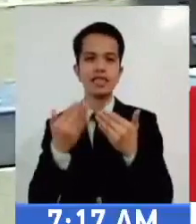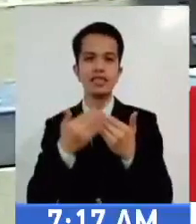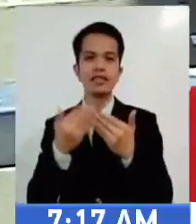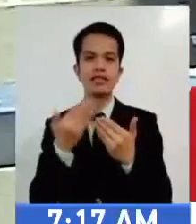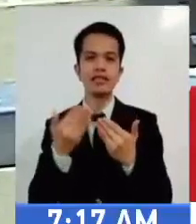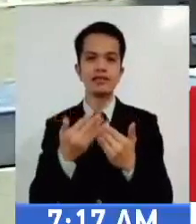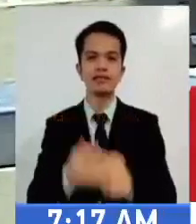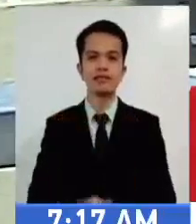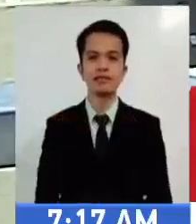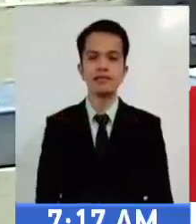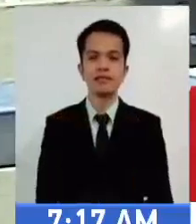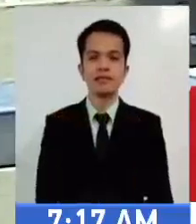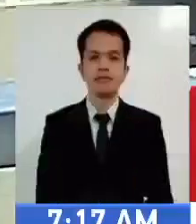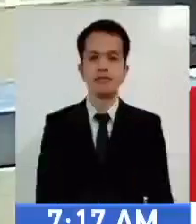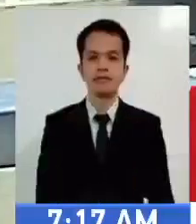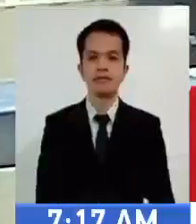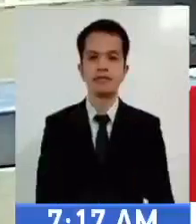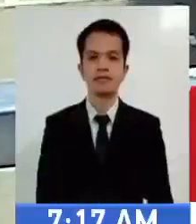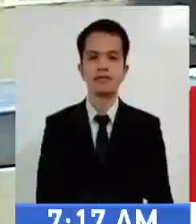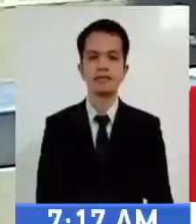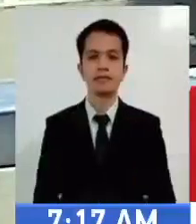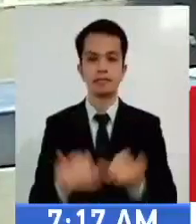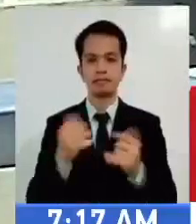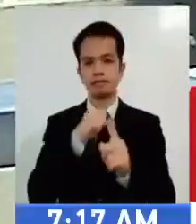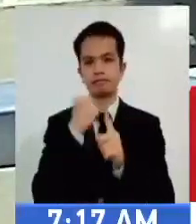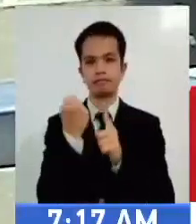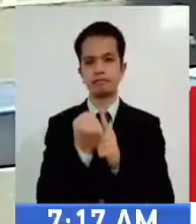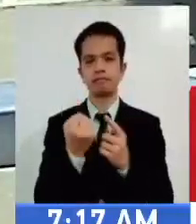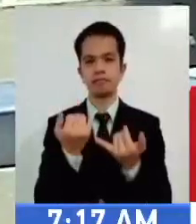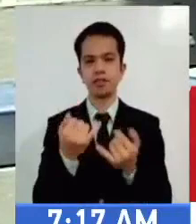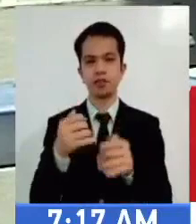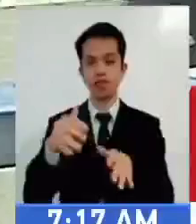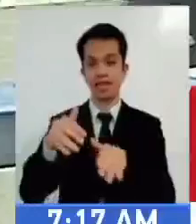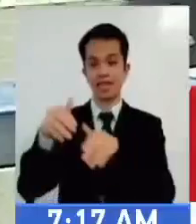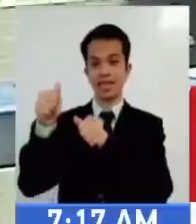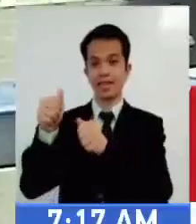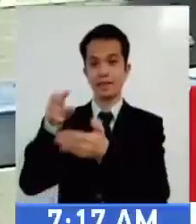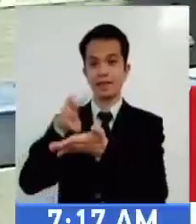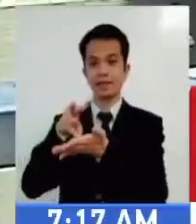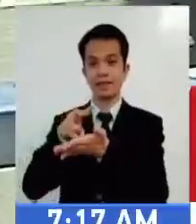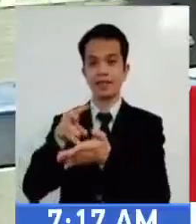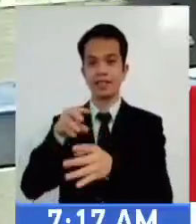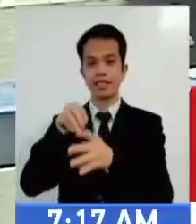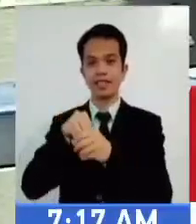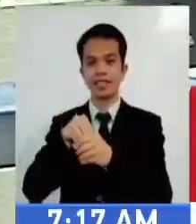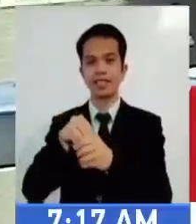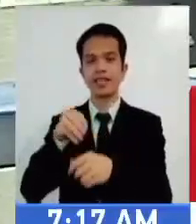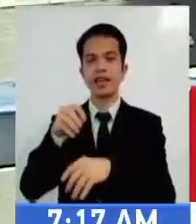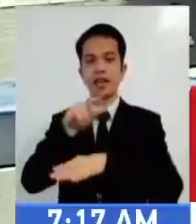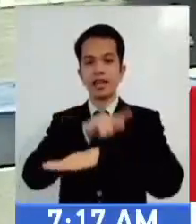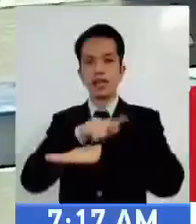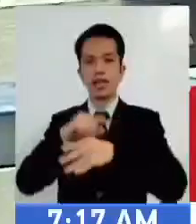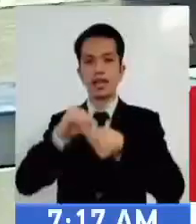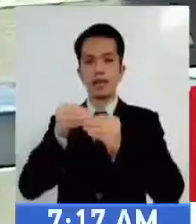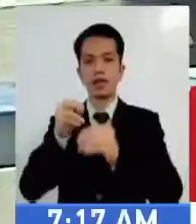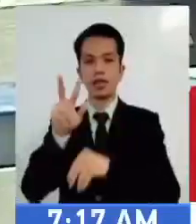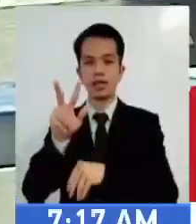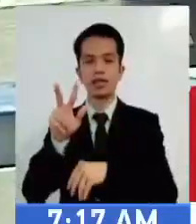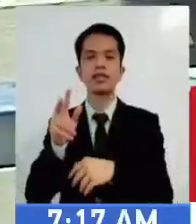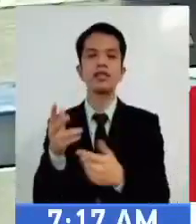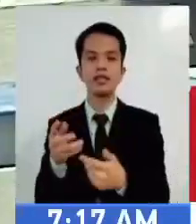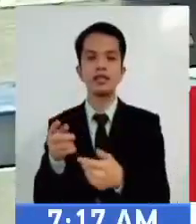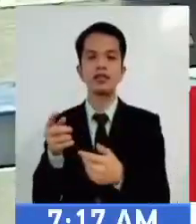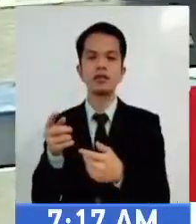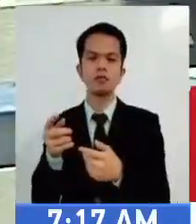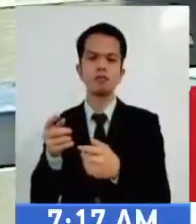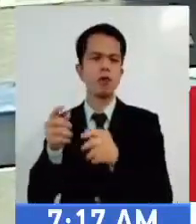So ito yung sitwasyon natin ngayon dito sa departure area ng NAIA Terminal 3. No? So continuous lamang yung pagdating ng mga pasahero pati yung mga